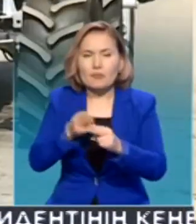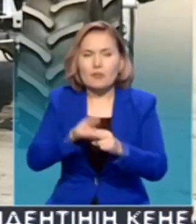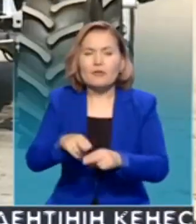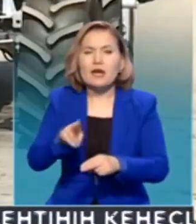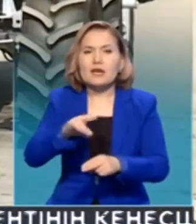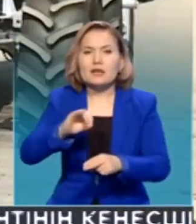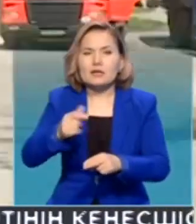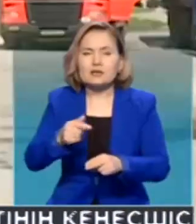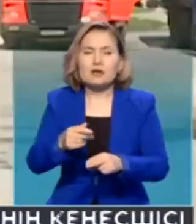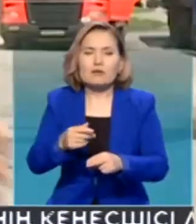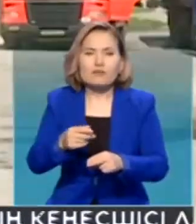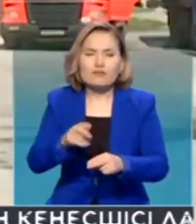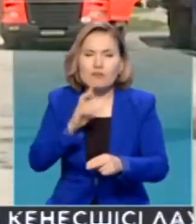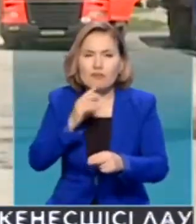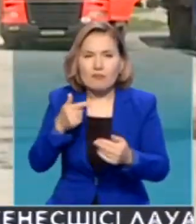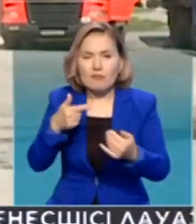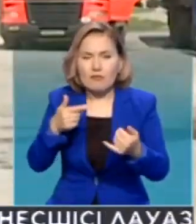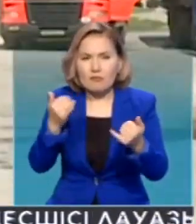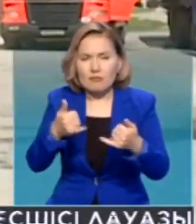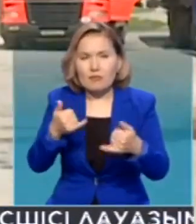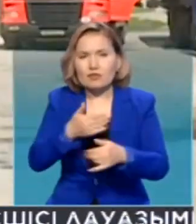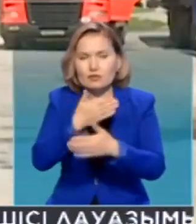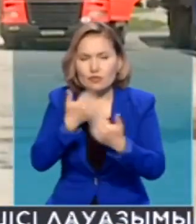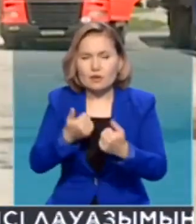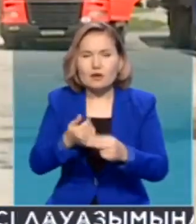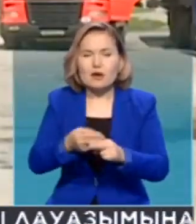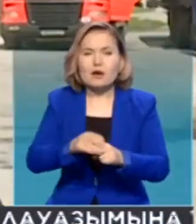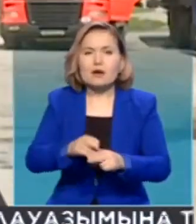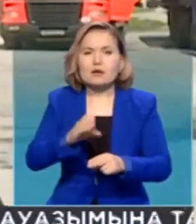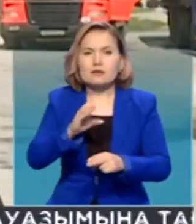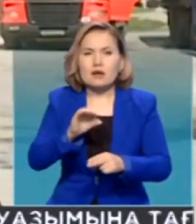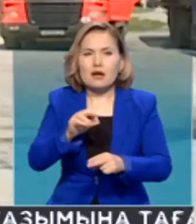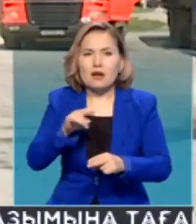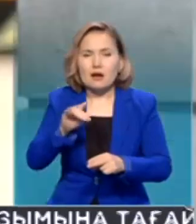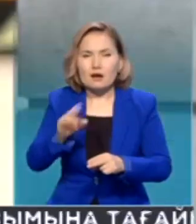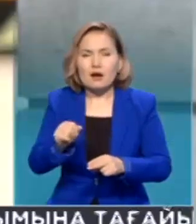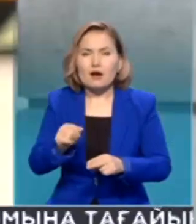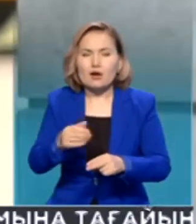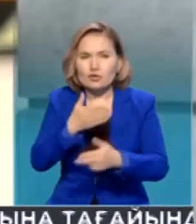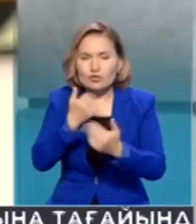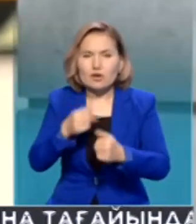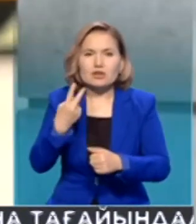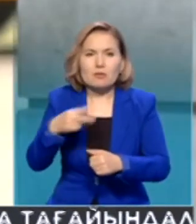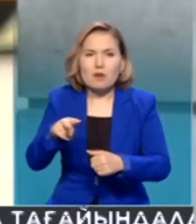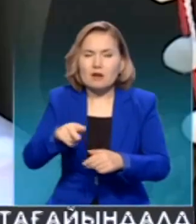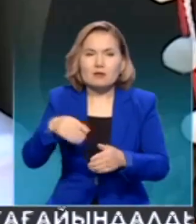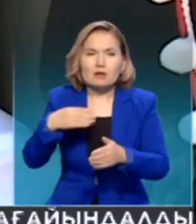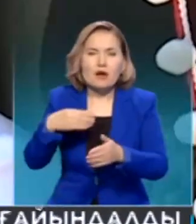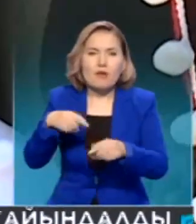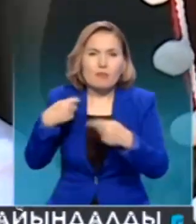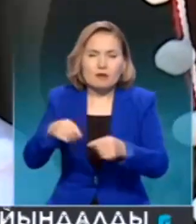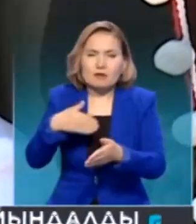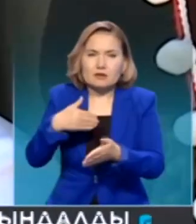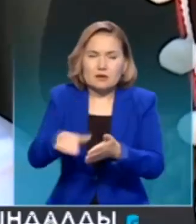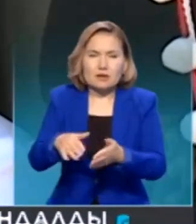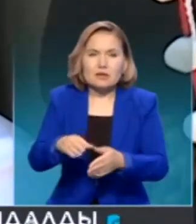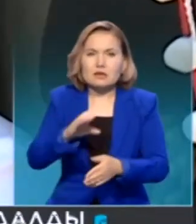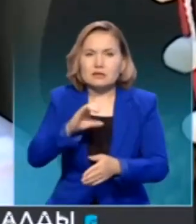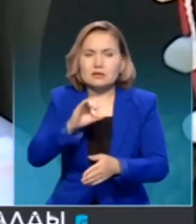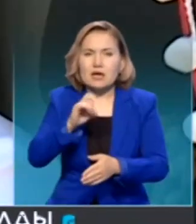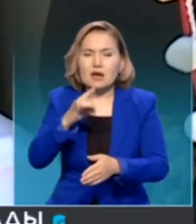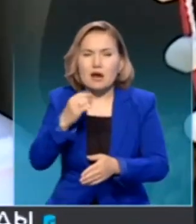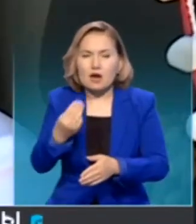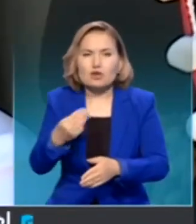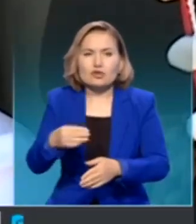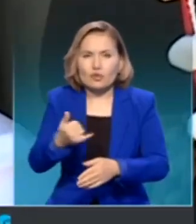дизель отына тапшы. Мына 4 заправка кірдік, солярка жоқ. Хотя бы 20 литрді бермей жатыр. Сарыағашта мүлдем жоқ бүгін.